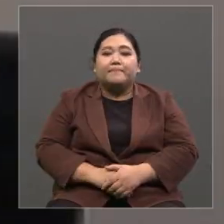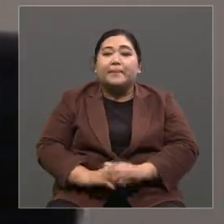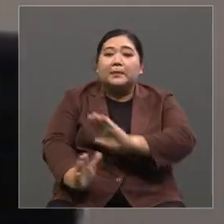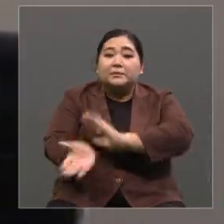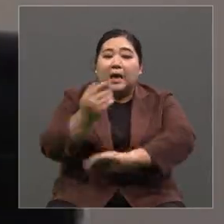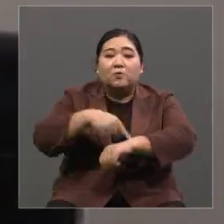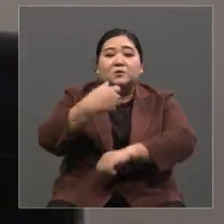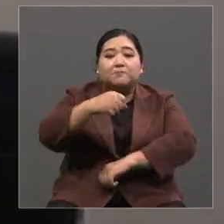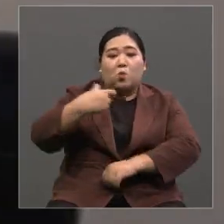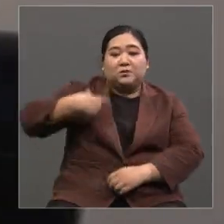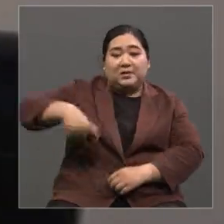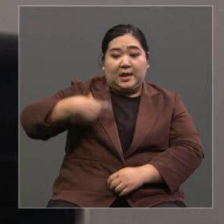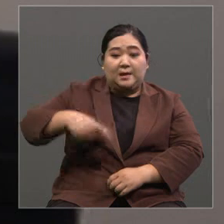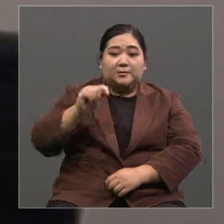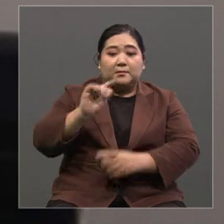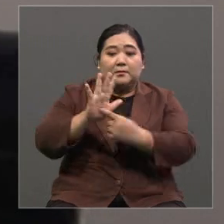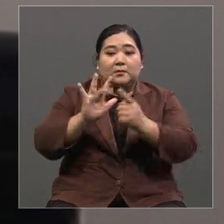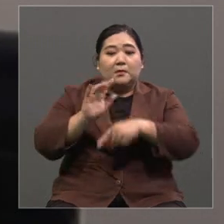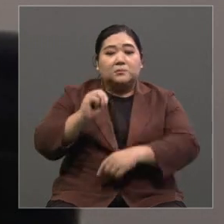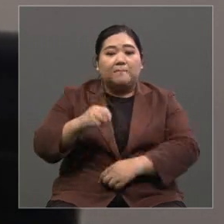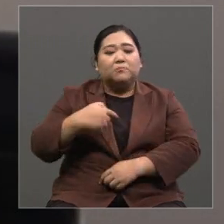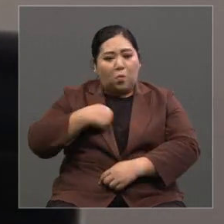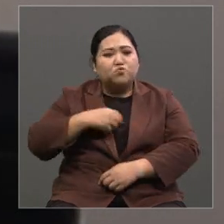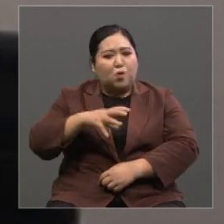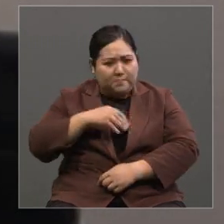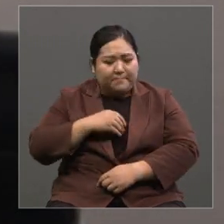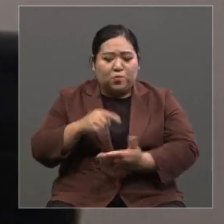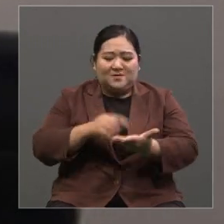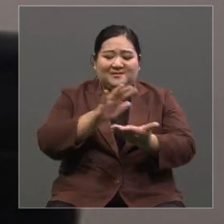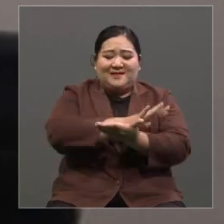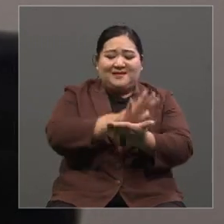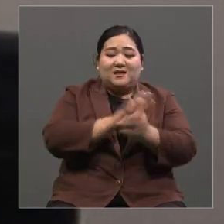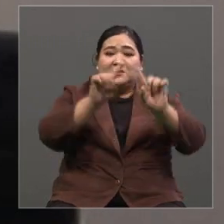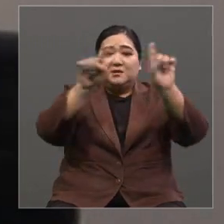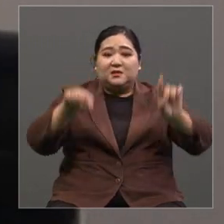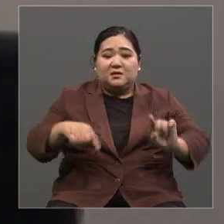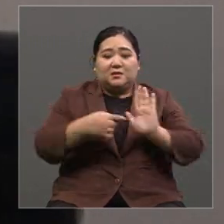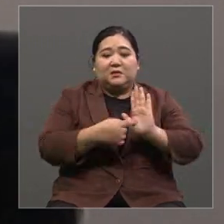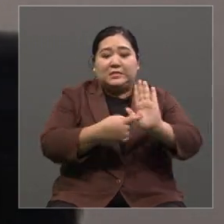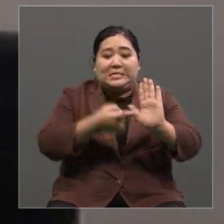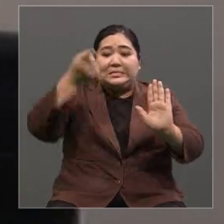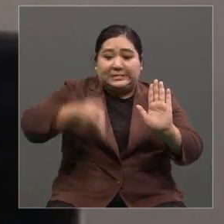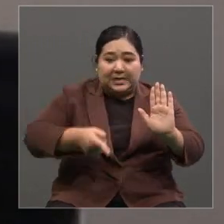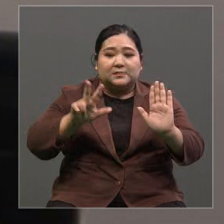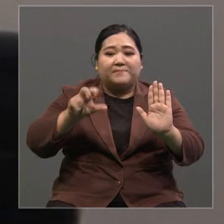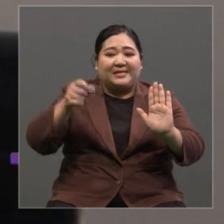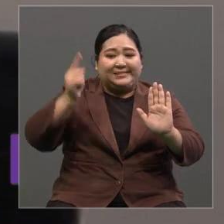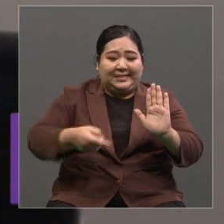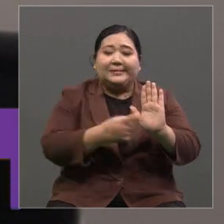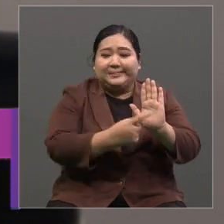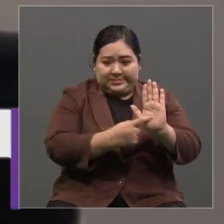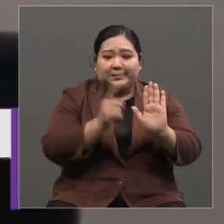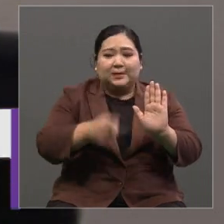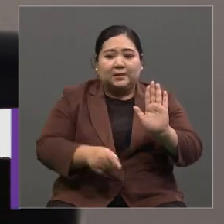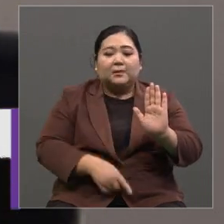ตามสิทธาเบี้ยบังเกิดก็บอกยอมรับก็สื่อมวลชนนะครับเอกสารใบเสนอราคาที่เผยแพร่ขนาดนี้เป็นเอกสารจริงส่วน 3แสนบาท